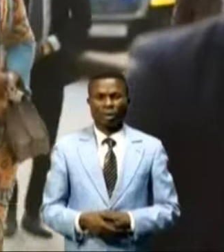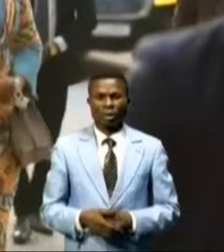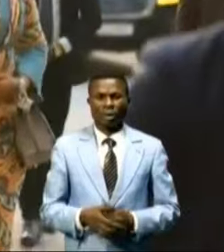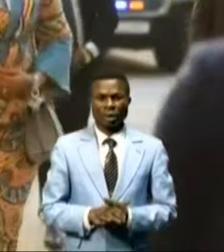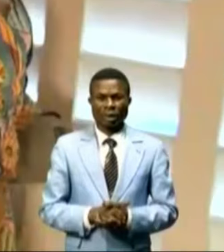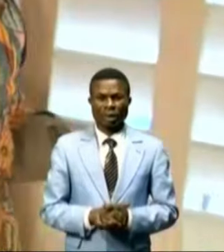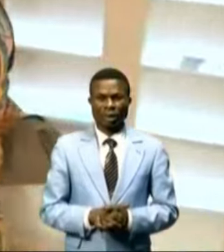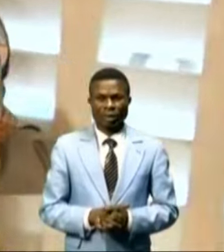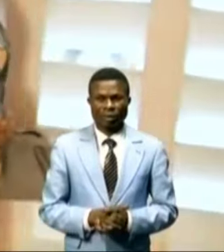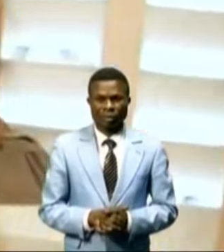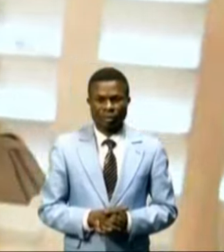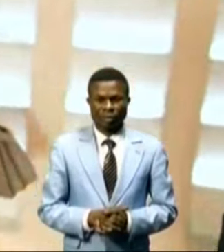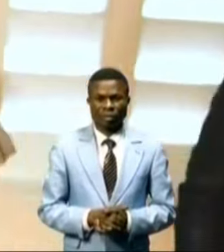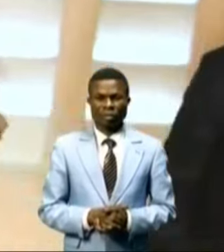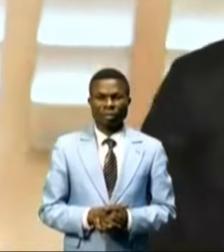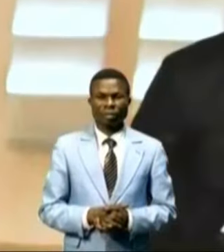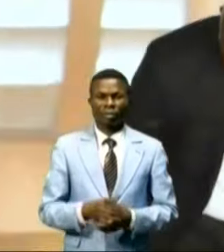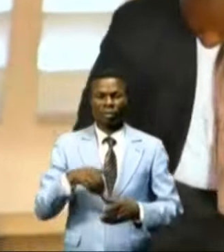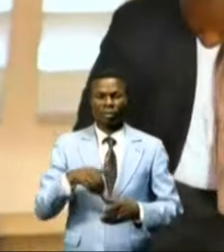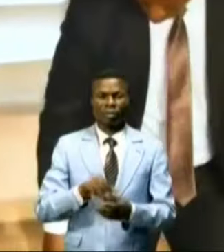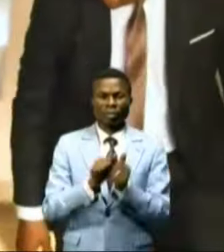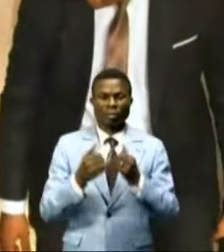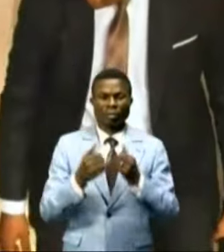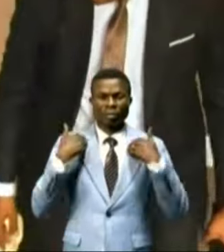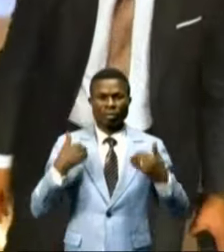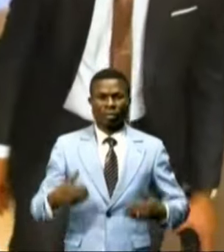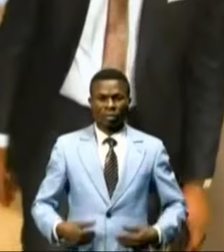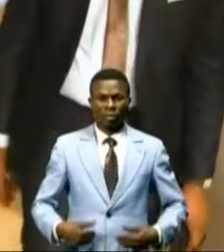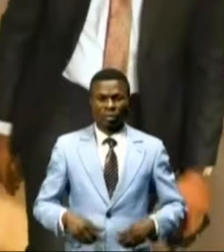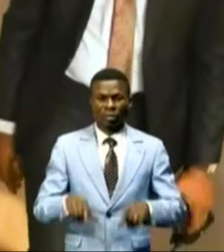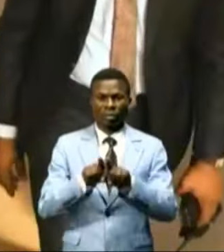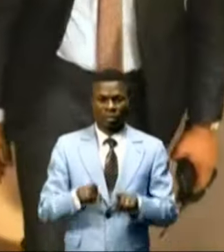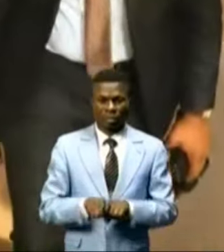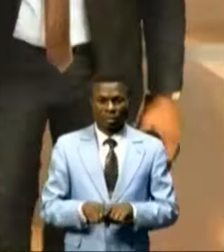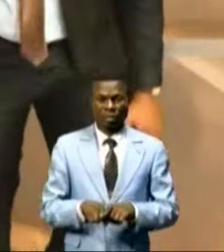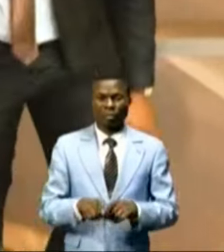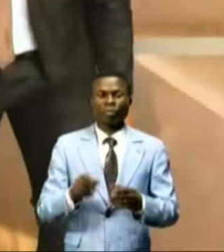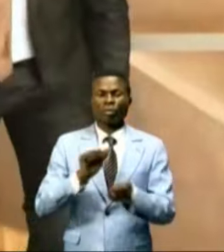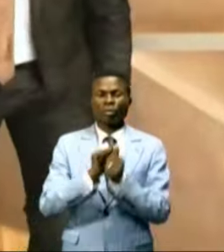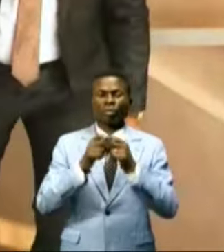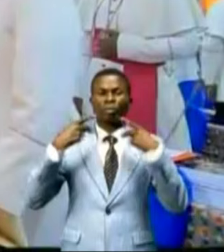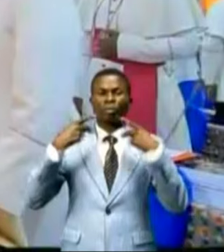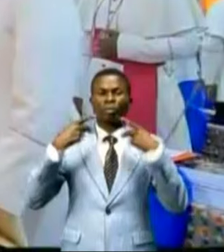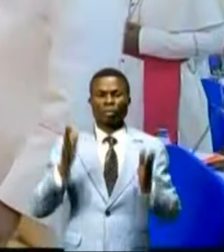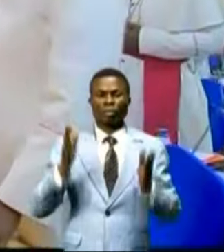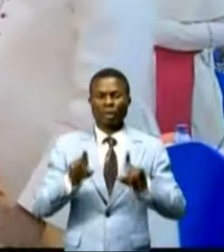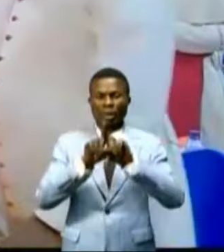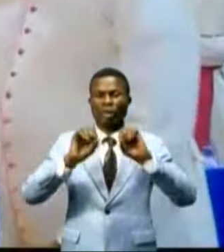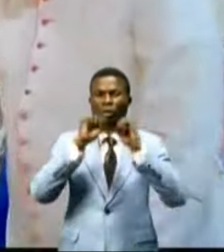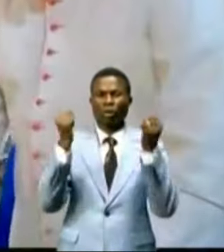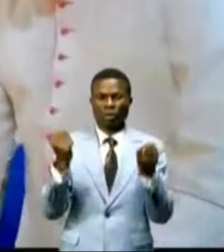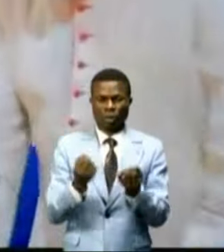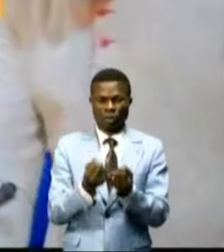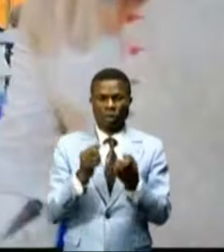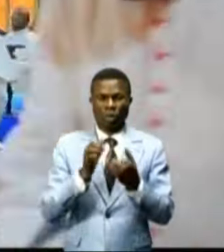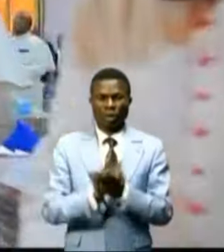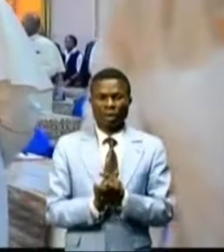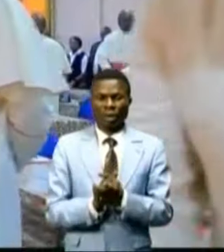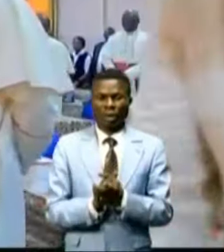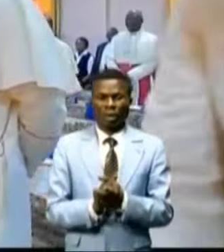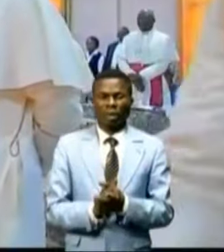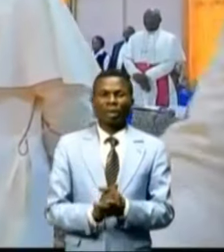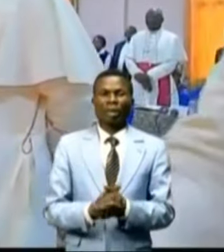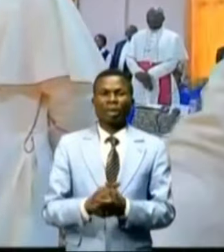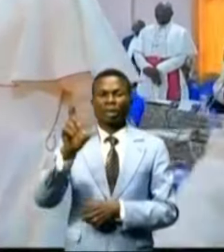de l'Église dans les domaines de la santé, des finances, de la pastorale et du social. Ce lundi 24